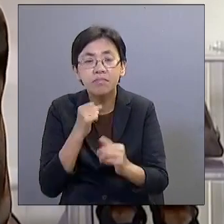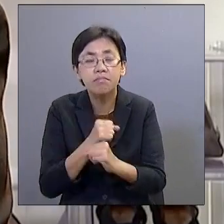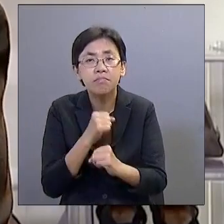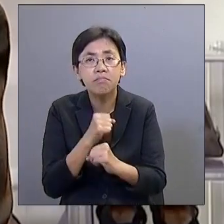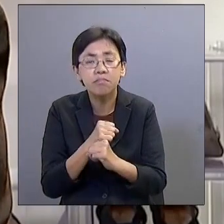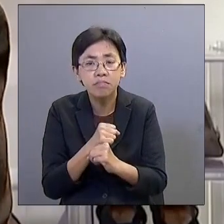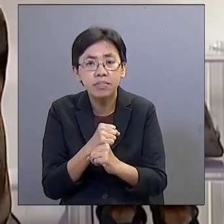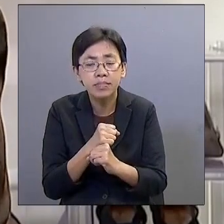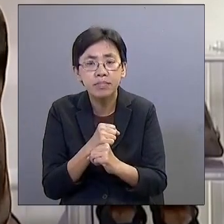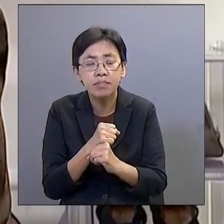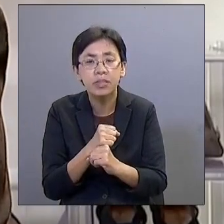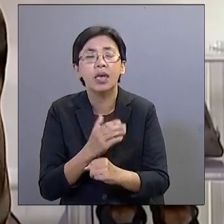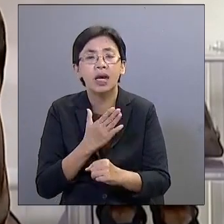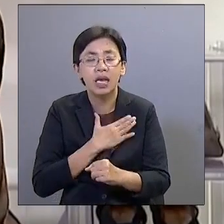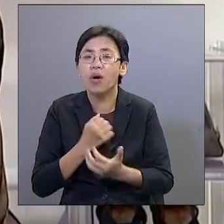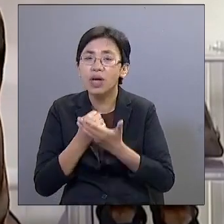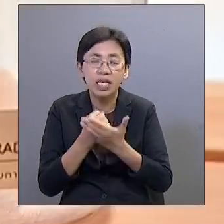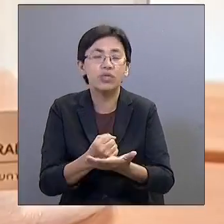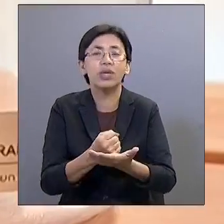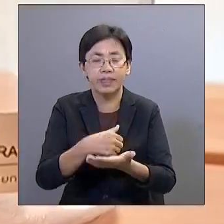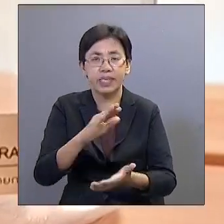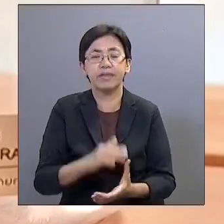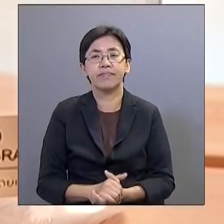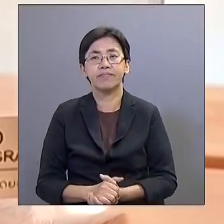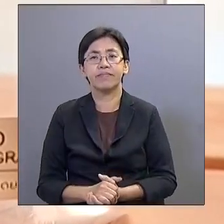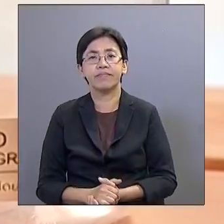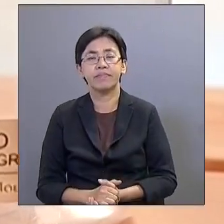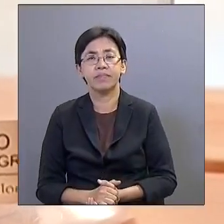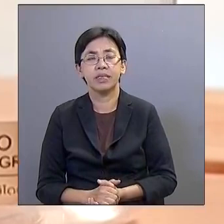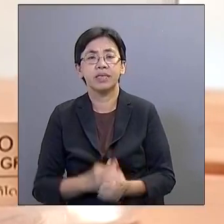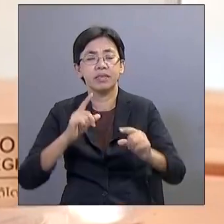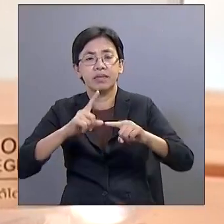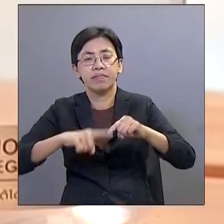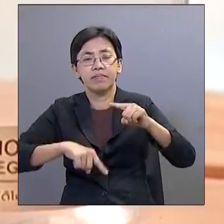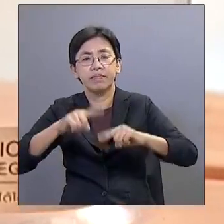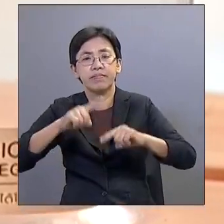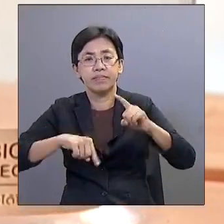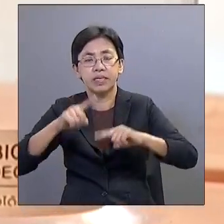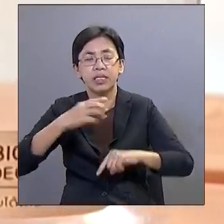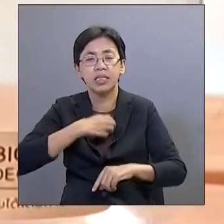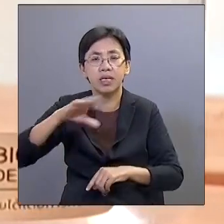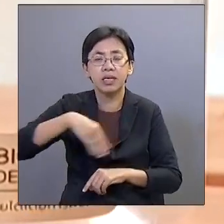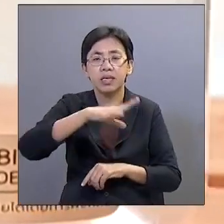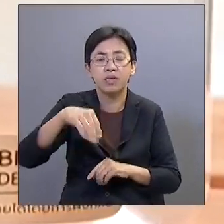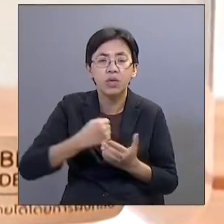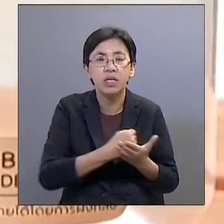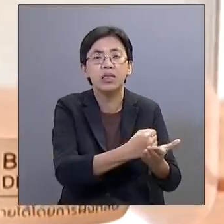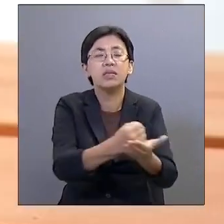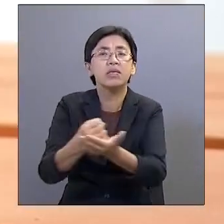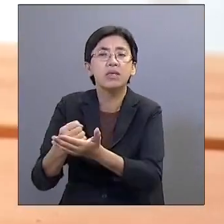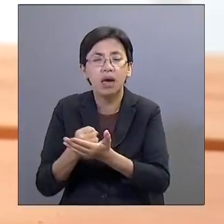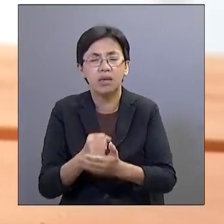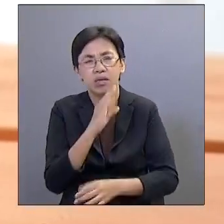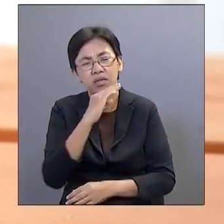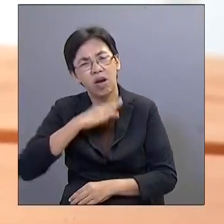มันก็คือเราก็ได้ช่วยเลยนะวันนั้นอย่างเงี้ยถ้าเกิดในมุมของพลาสติกเนาะก็แบบว่าให้ทุกคนเนี่ยช่วยกันเมื่อไหร่ที่เรารู้สึกว่